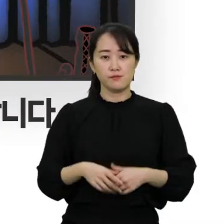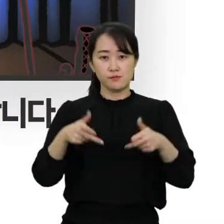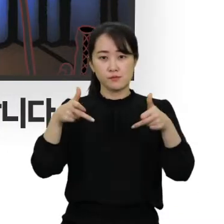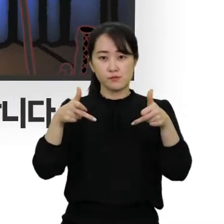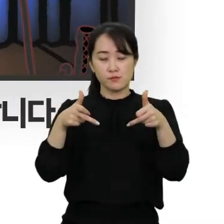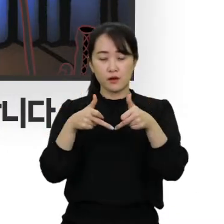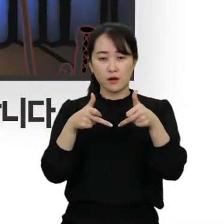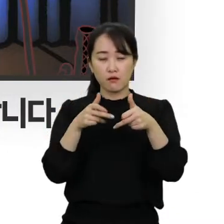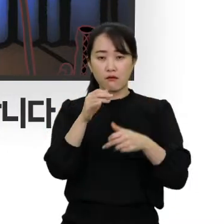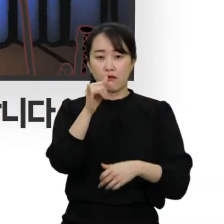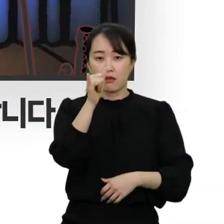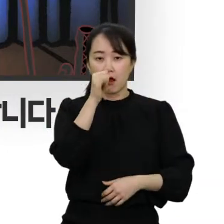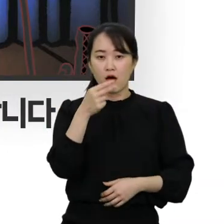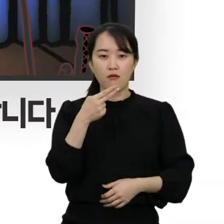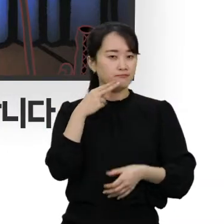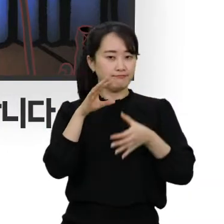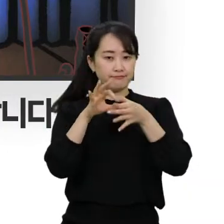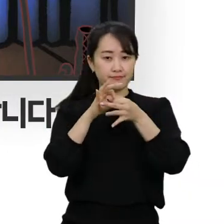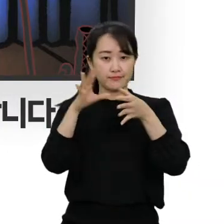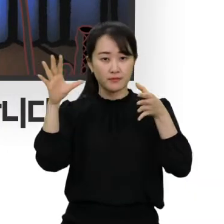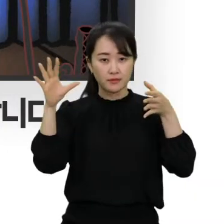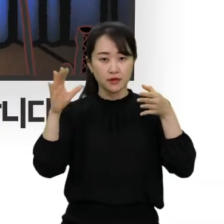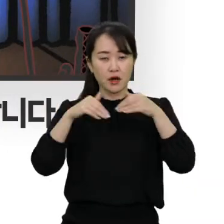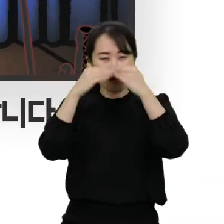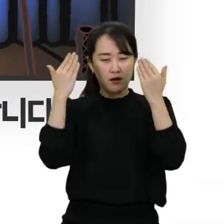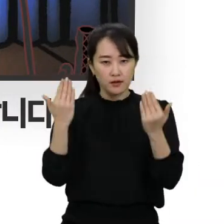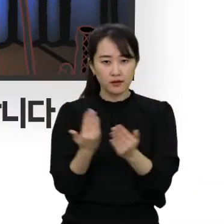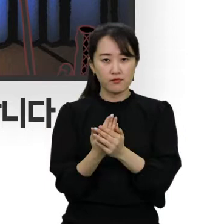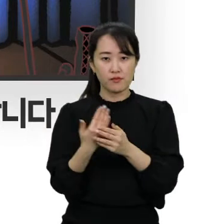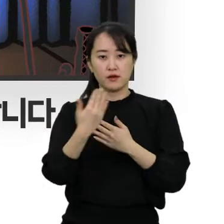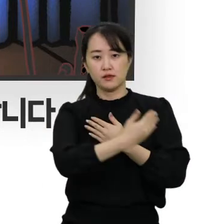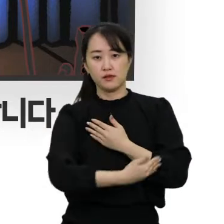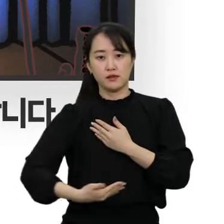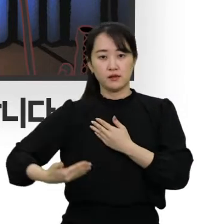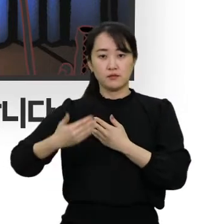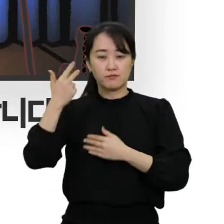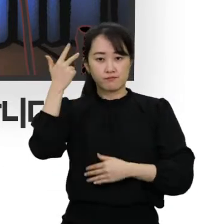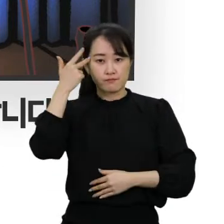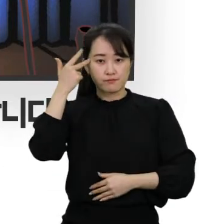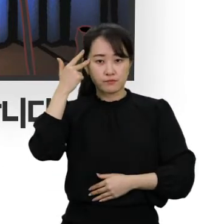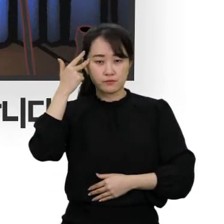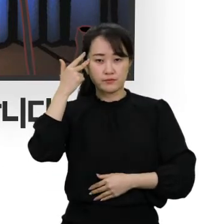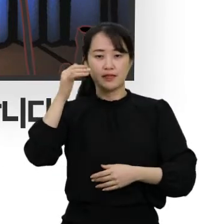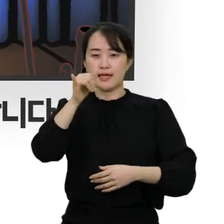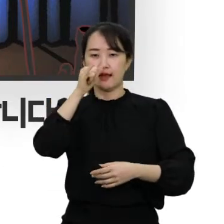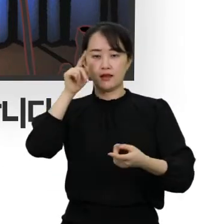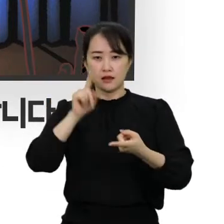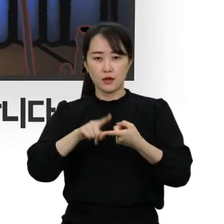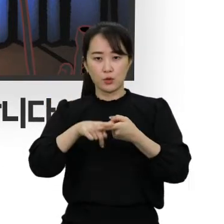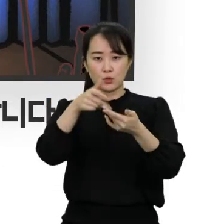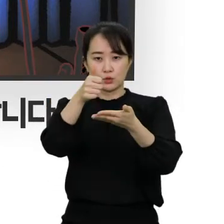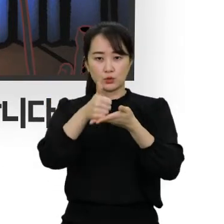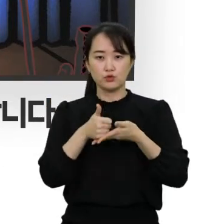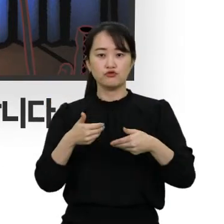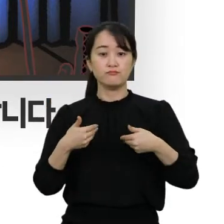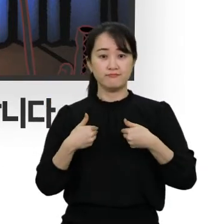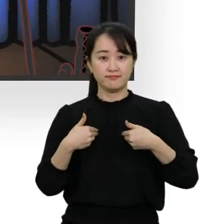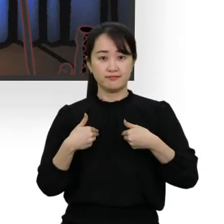장애가 있느냐 없느냐를 떠나서 우리는 모두 자신의 신체적, 정신적 고유성을 존중받아야